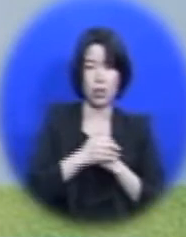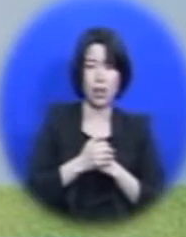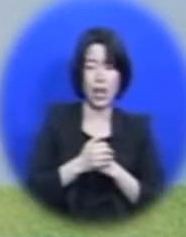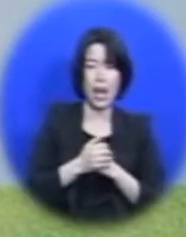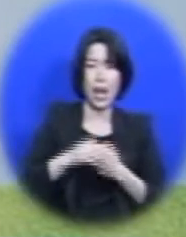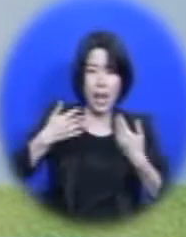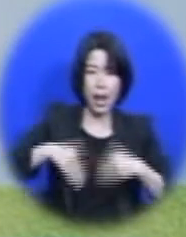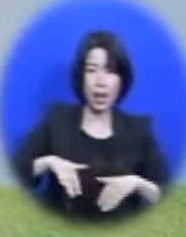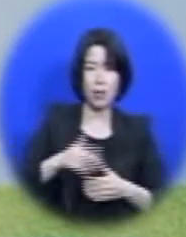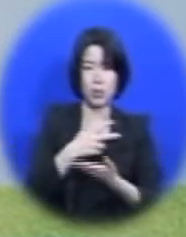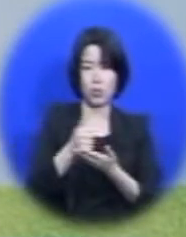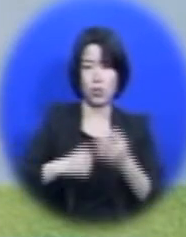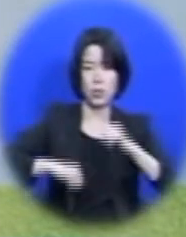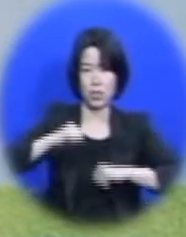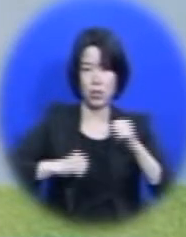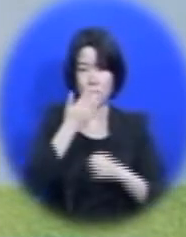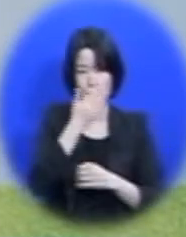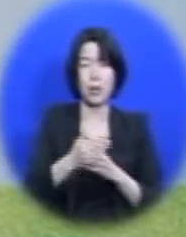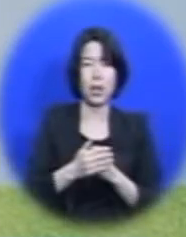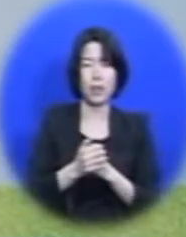약하면 주님이 역사하시는 거예요.